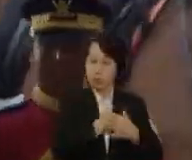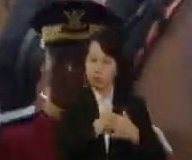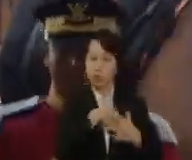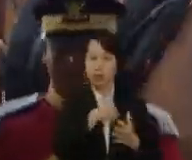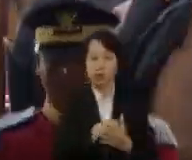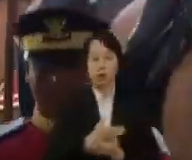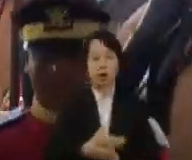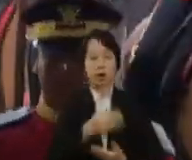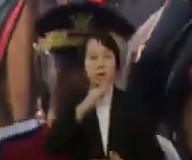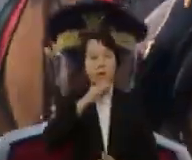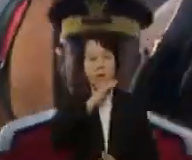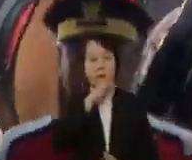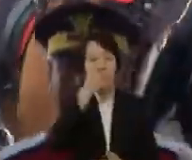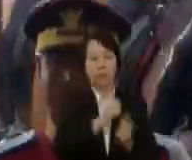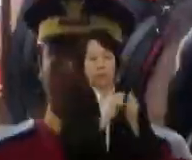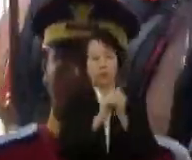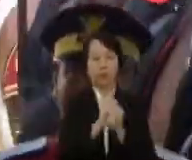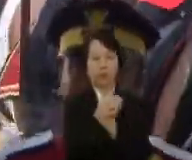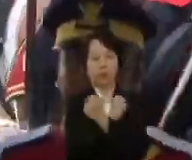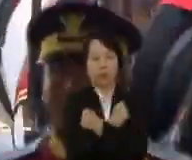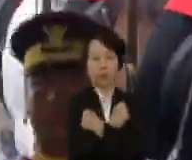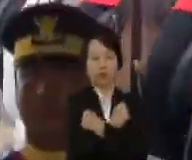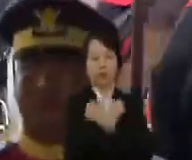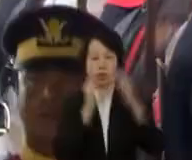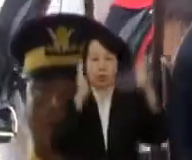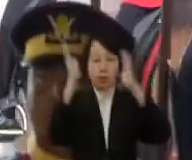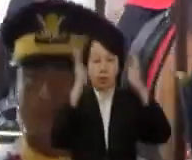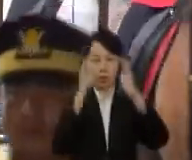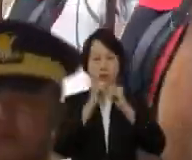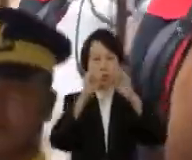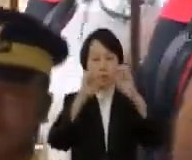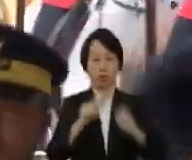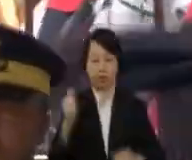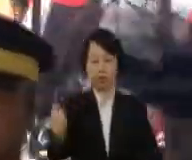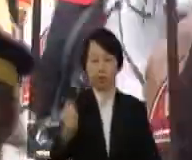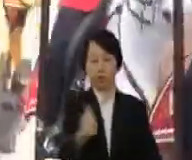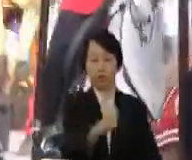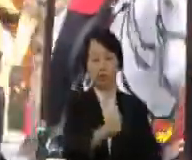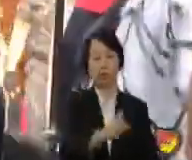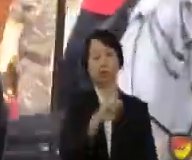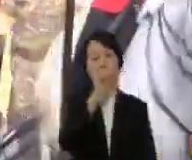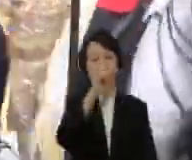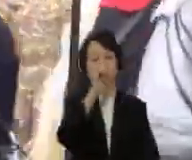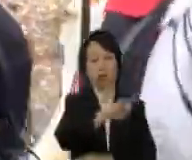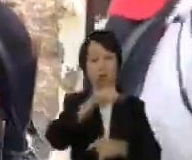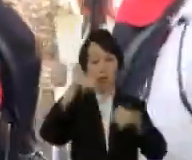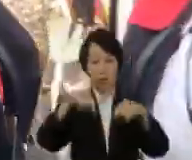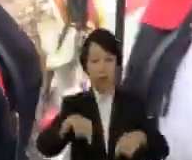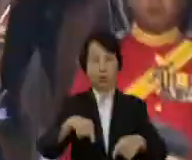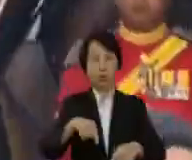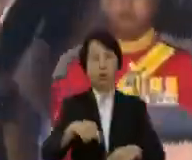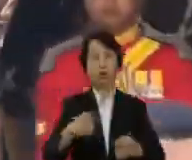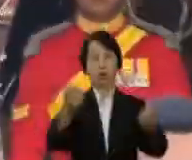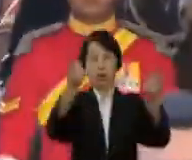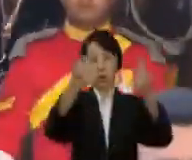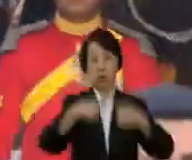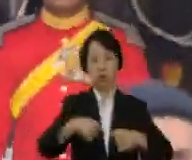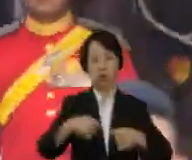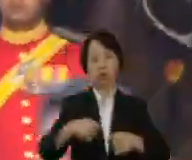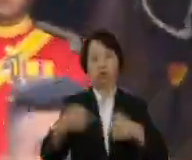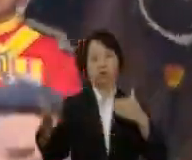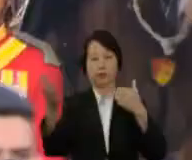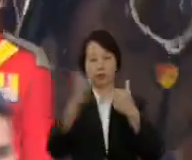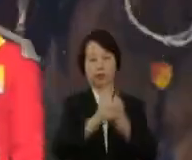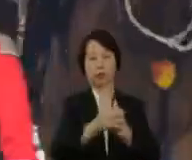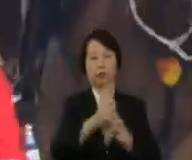anak-anak muda untuk sama-sama mencintai negara dengan cara tersendiri. Tentunya hari ini juga kehadiran, keberangkatan